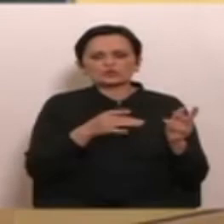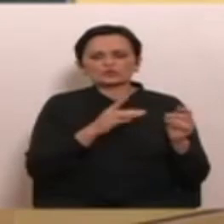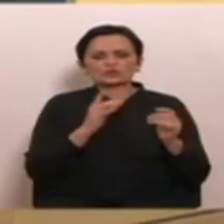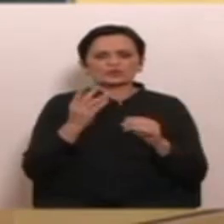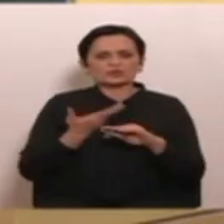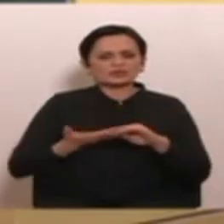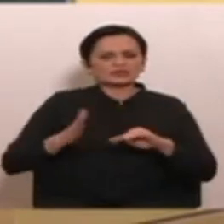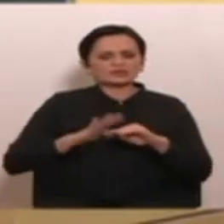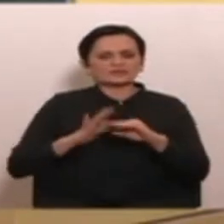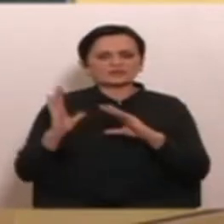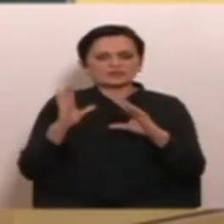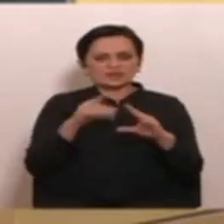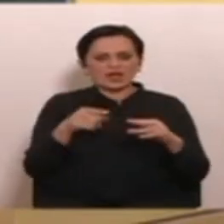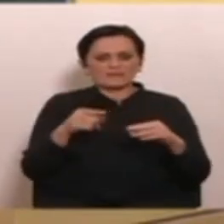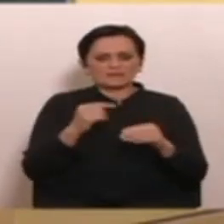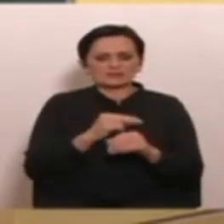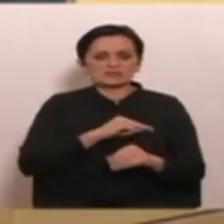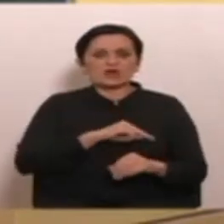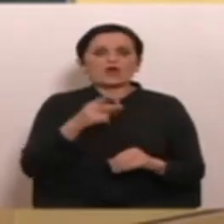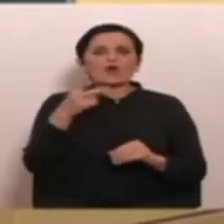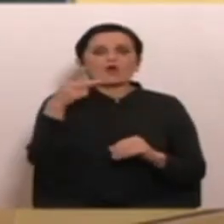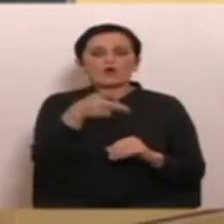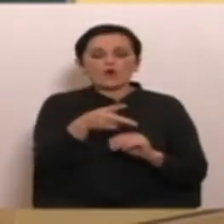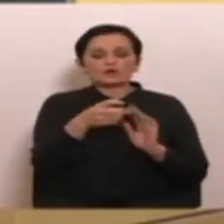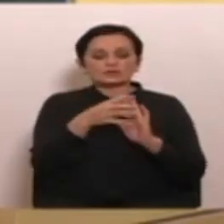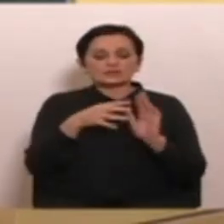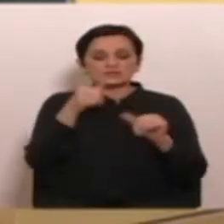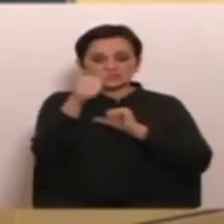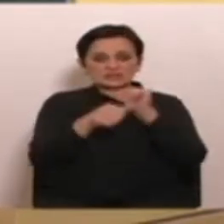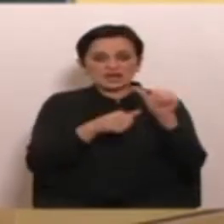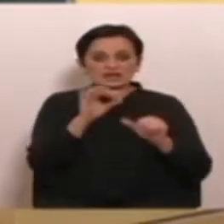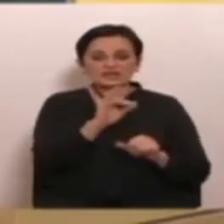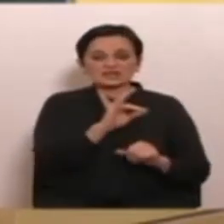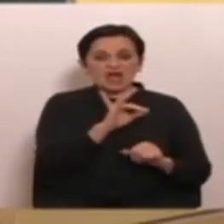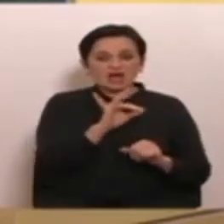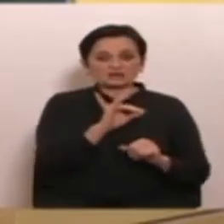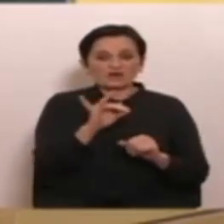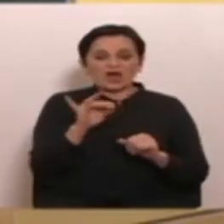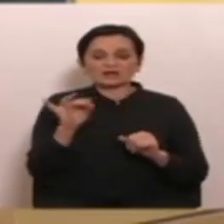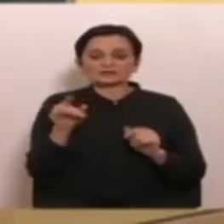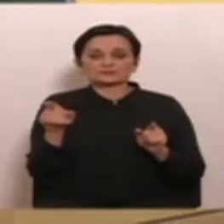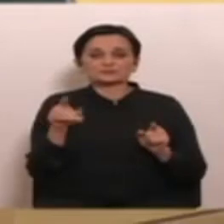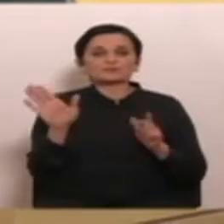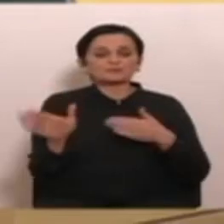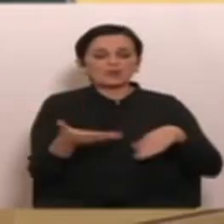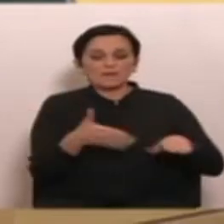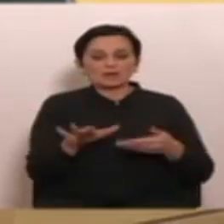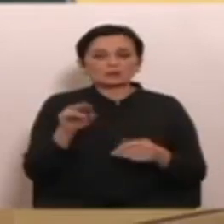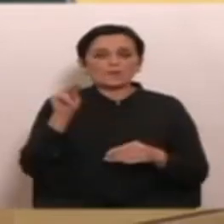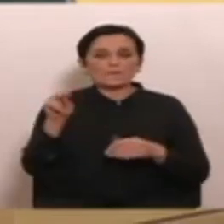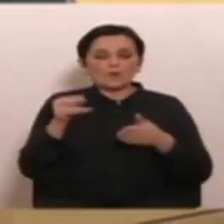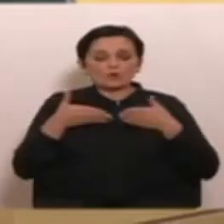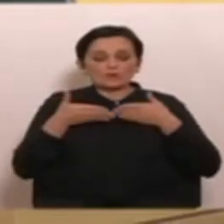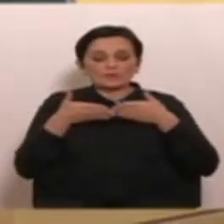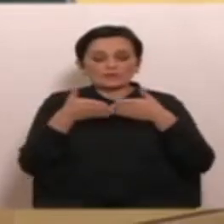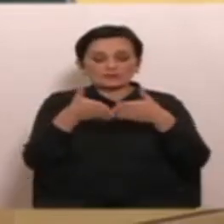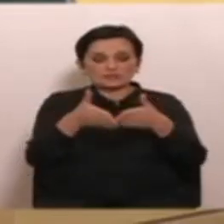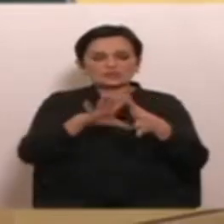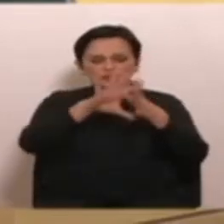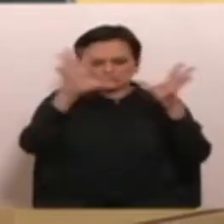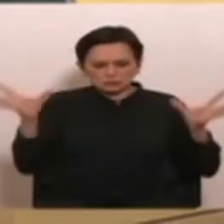გადამუშავების თვალსაზრისით. 2019 წლის იანვარ-ნოემბრის პერიოდში ბათუმის და ფოთის საზღვაო ნავსადგურებში